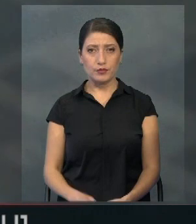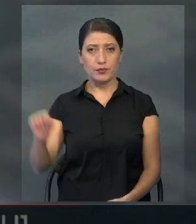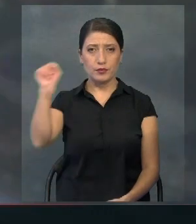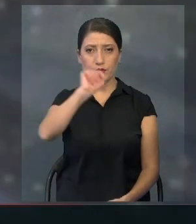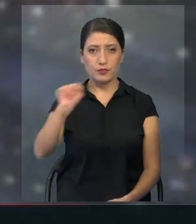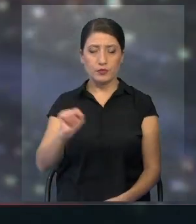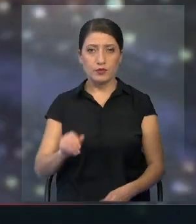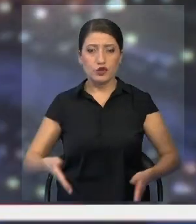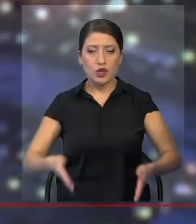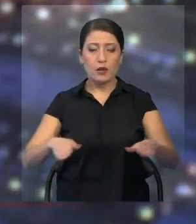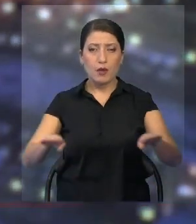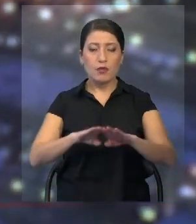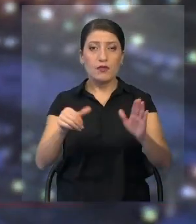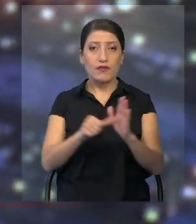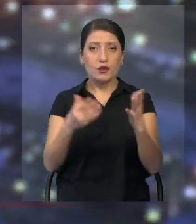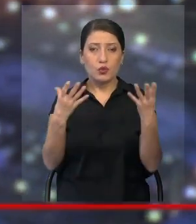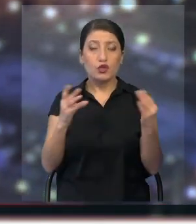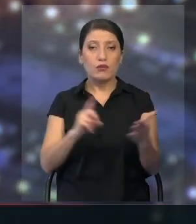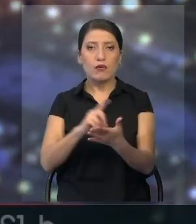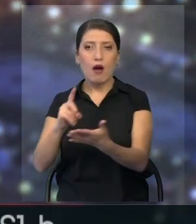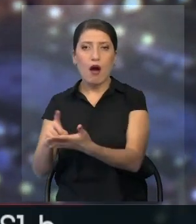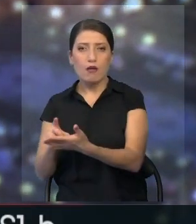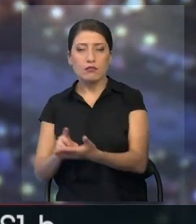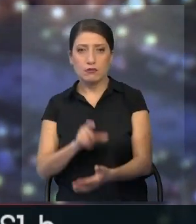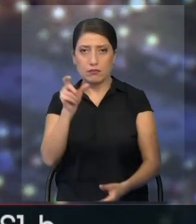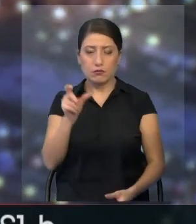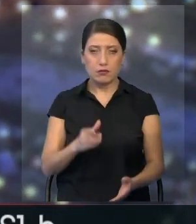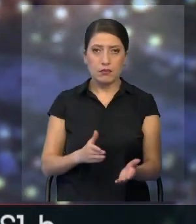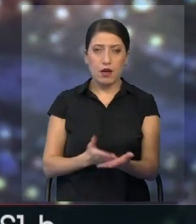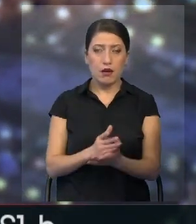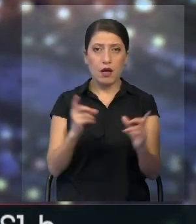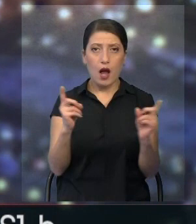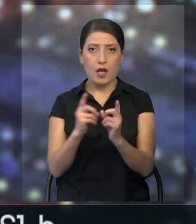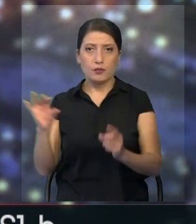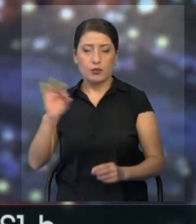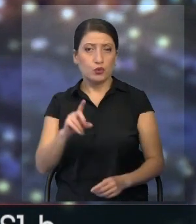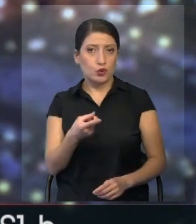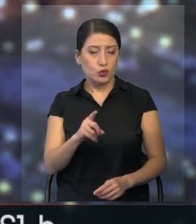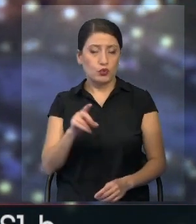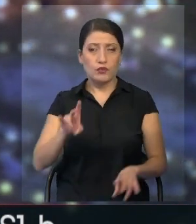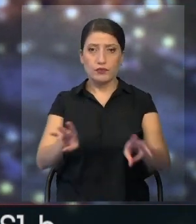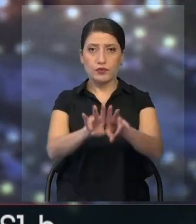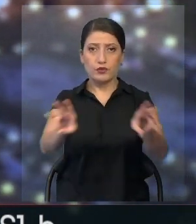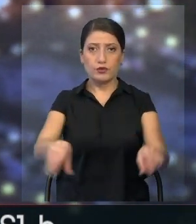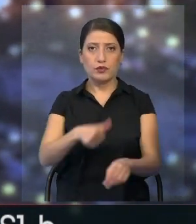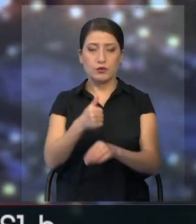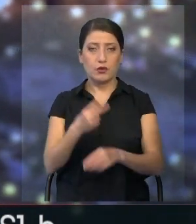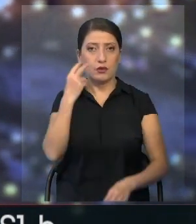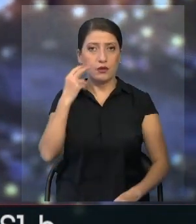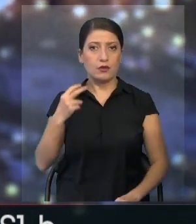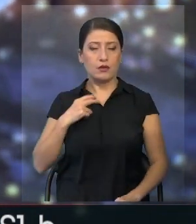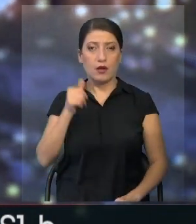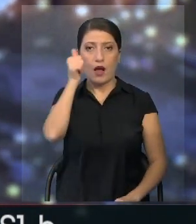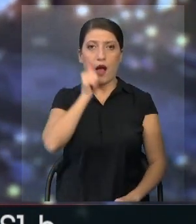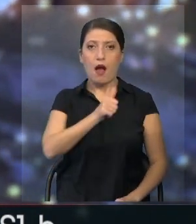Արցախի բլոկադայի 6 օրերի ամենաշատ հարցերը առաջացրած քաղաքական հանդիպման մասին։ Ինչու է Նիկոլ Փաշինյանը Մեծ Բրիտանիայի